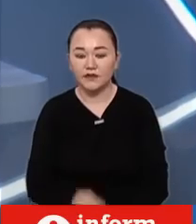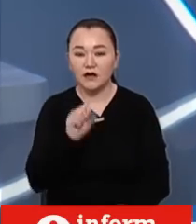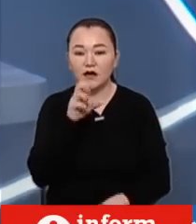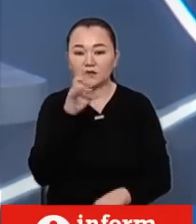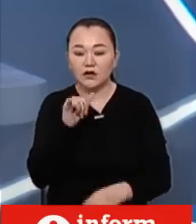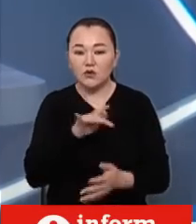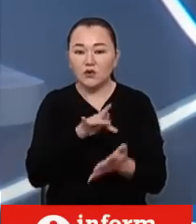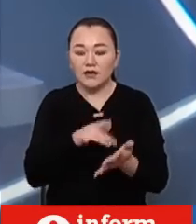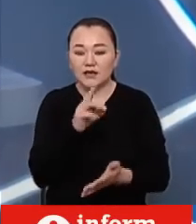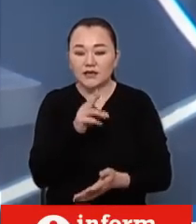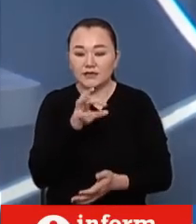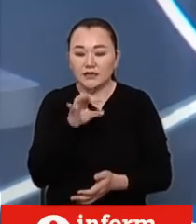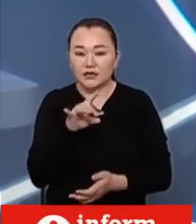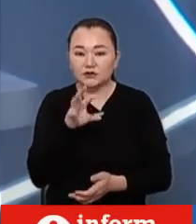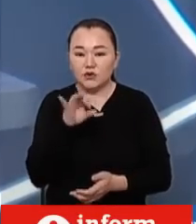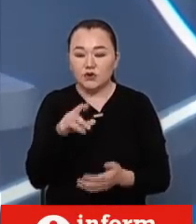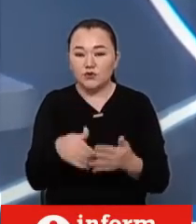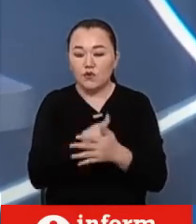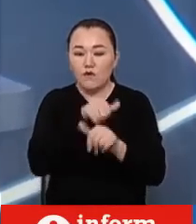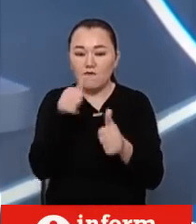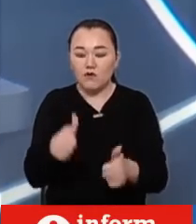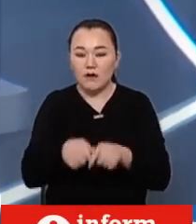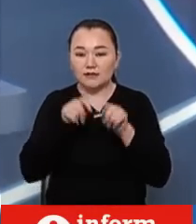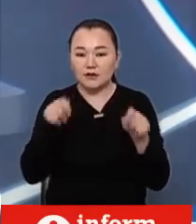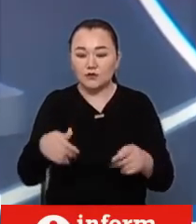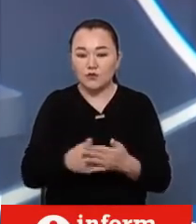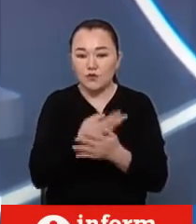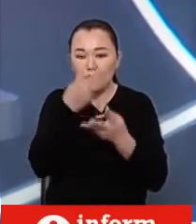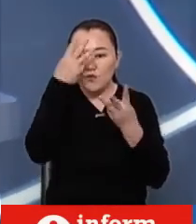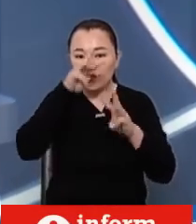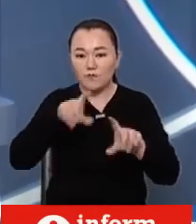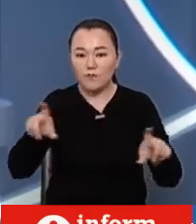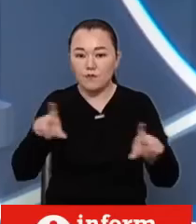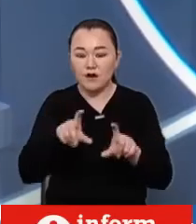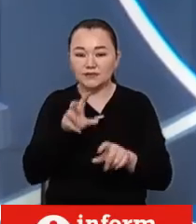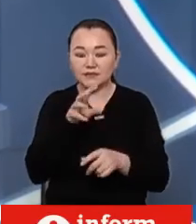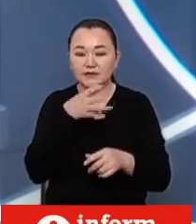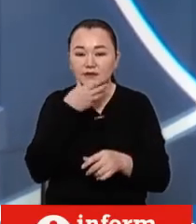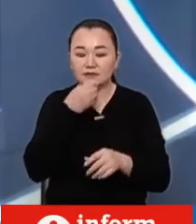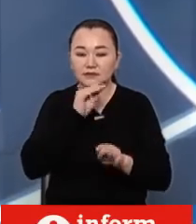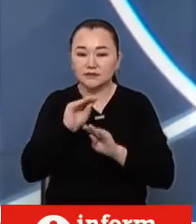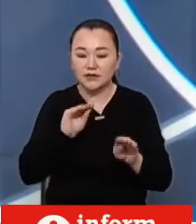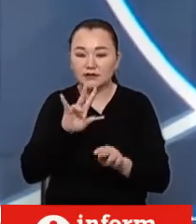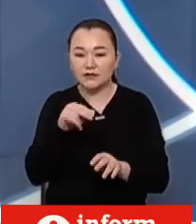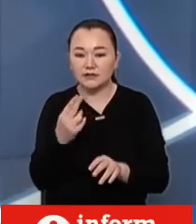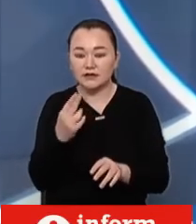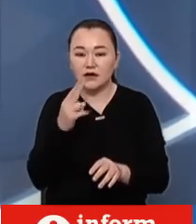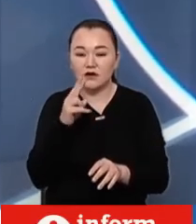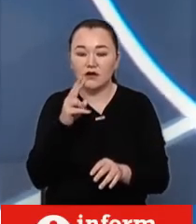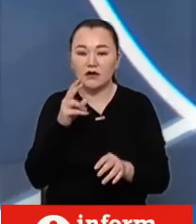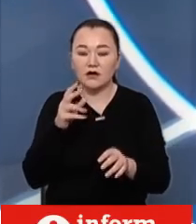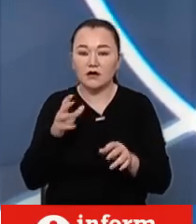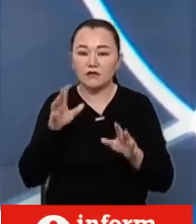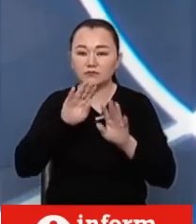Ақтауда KSL Store жаңартылған форматта ашылды. Заманауи үлгідегі дүкен интерьері ұлттық нақышта жасалған. Бұл